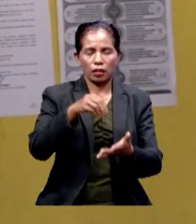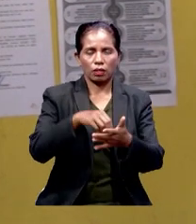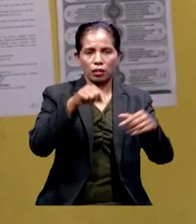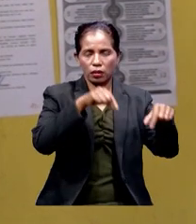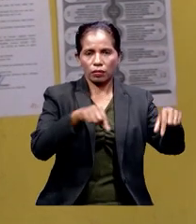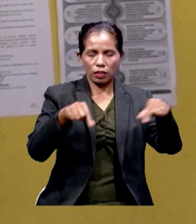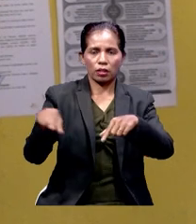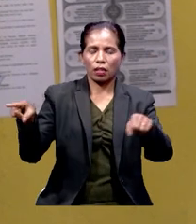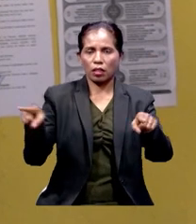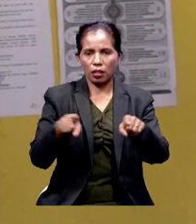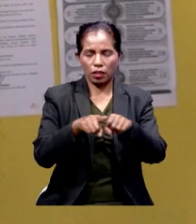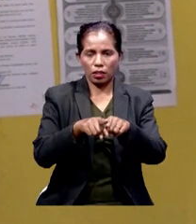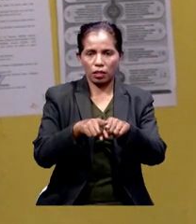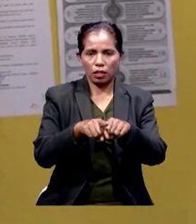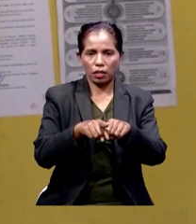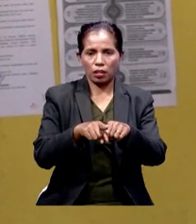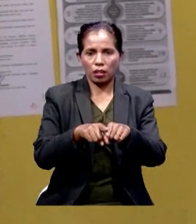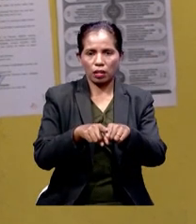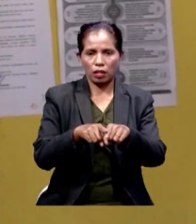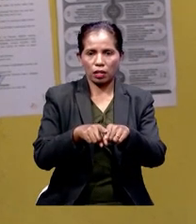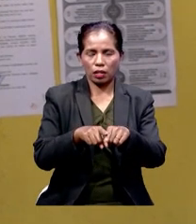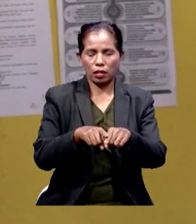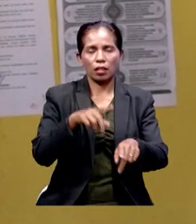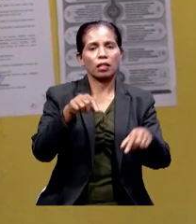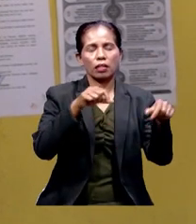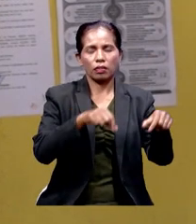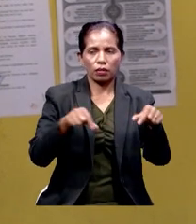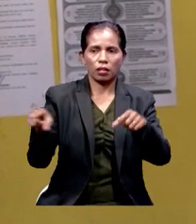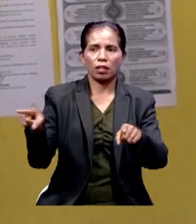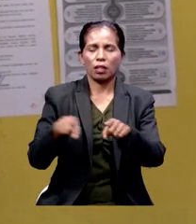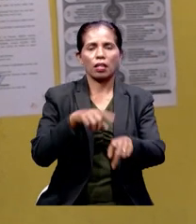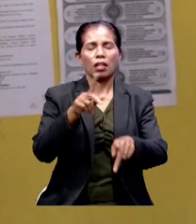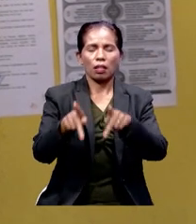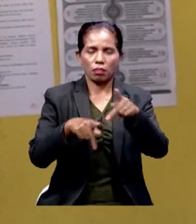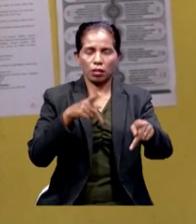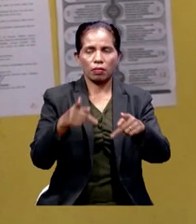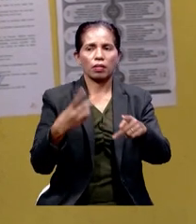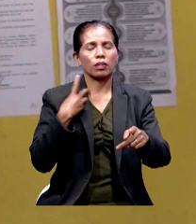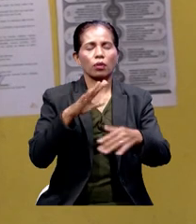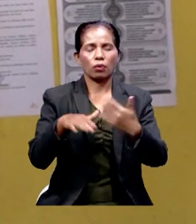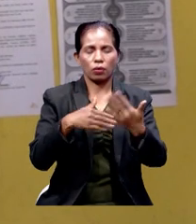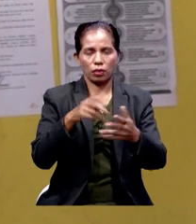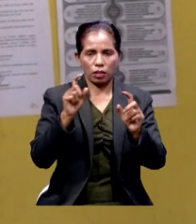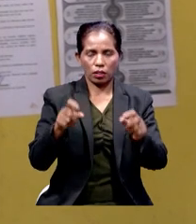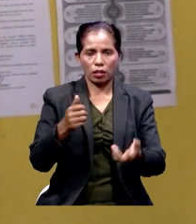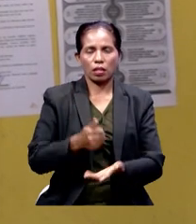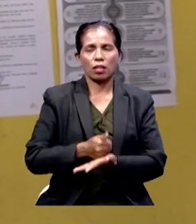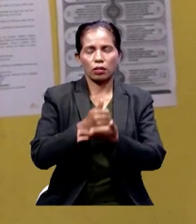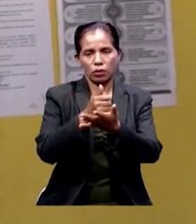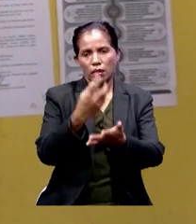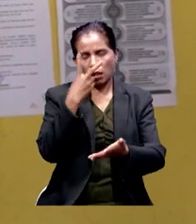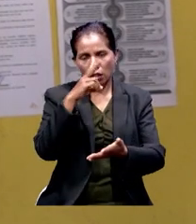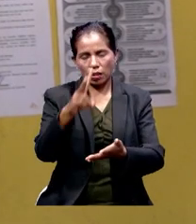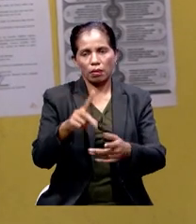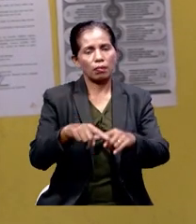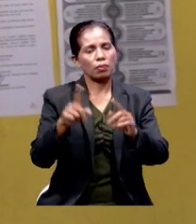hanesan ita ni ya defisiensi ni hanesan emane be ita hutu tinggi hati hari mais dalam